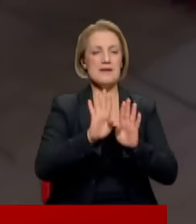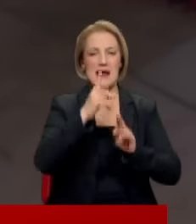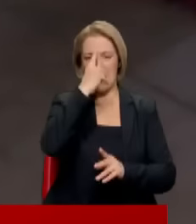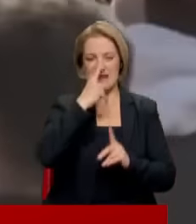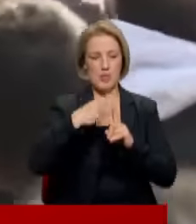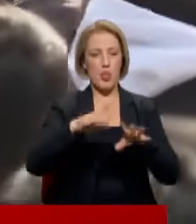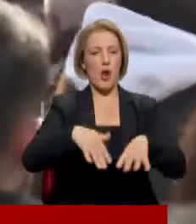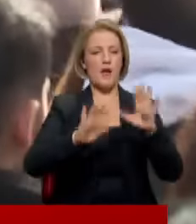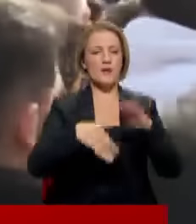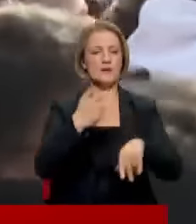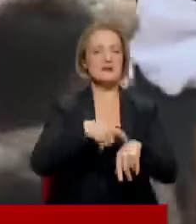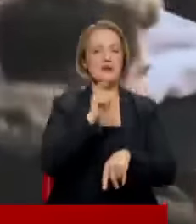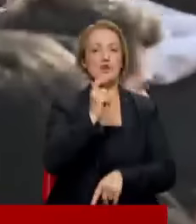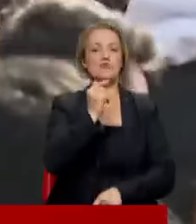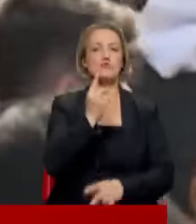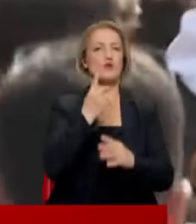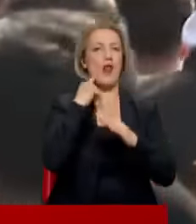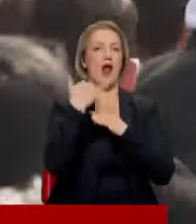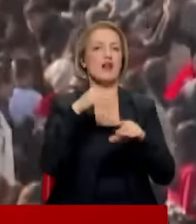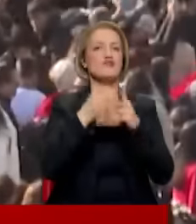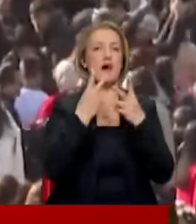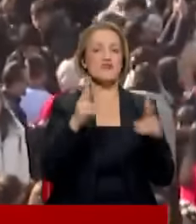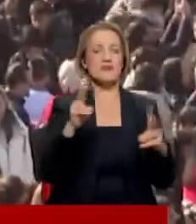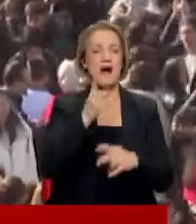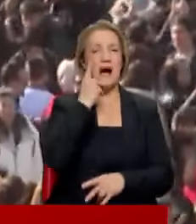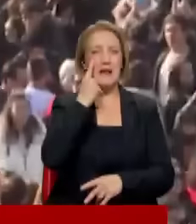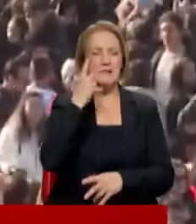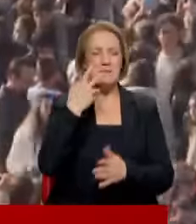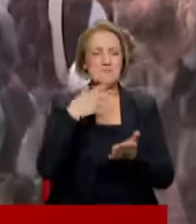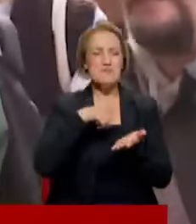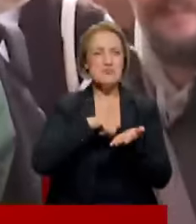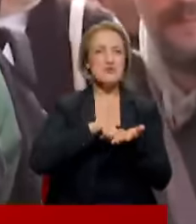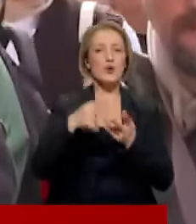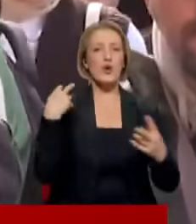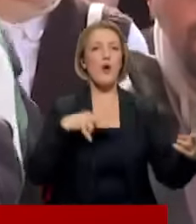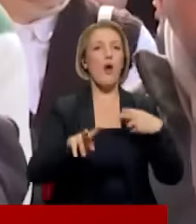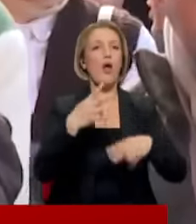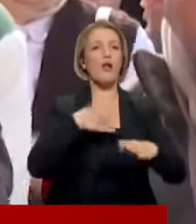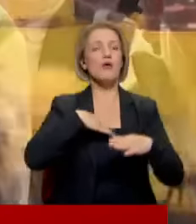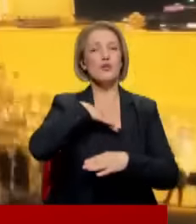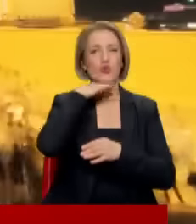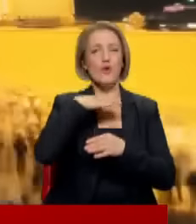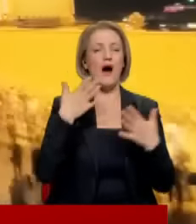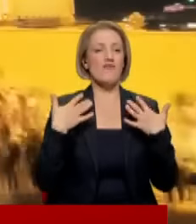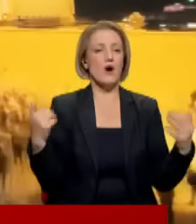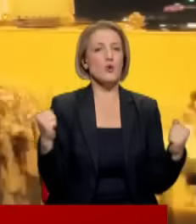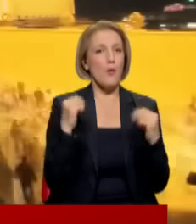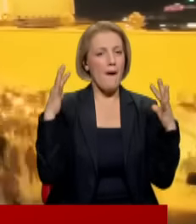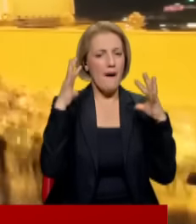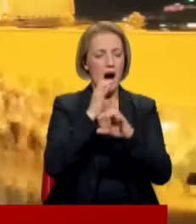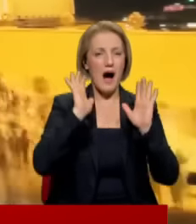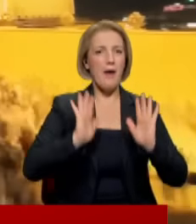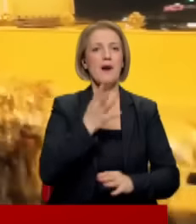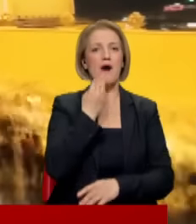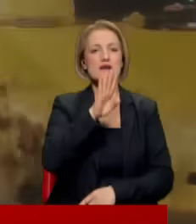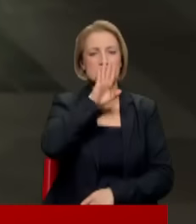resmi törenin ardından saat 9.30'a halkı açıldı Anıt kabire çıkan tüm Yollar doldu taştı Hava soğudu karardı ama